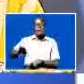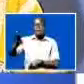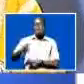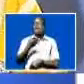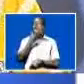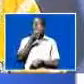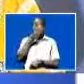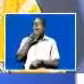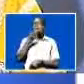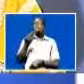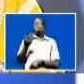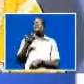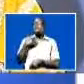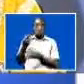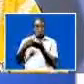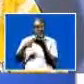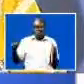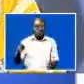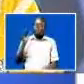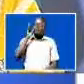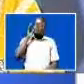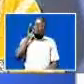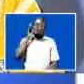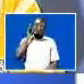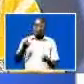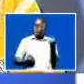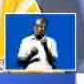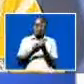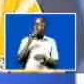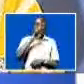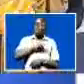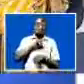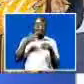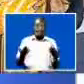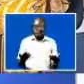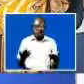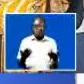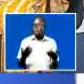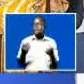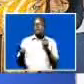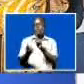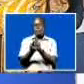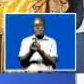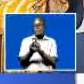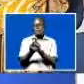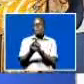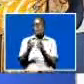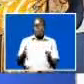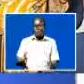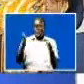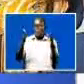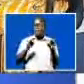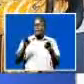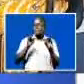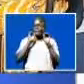mbele watakakuhalalisha bangi. Sasa sijui bangi itavutwa na wake, sijui itavutwa na waume. Kwa hivyo wanawake tupatane huko barabarani mpaka sarani. Simama vizuri,